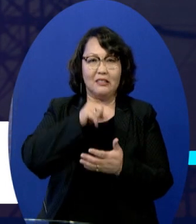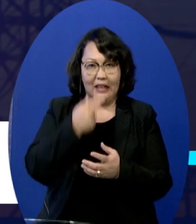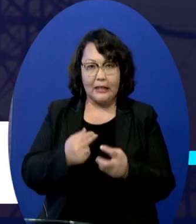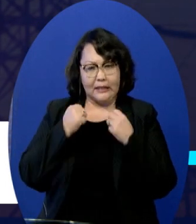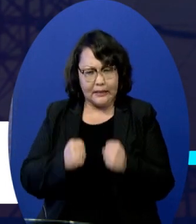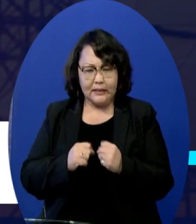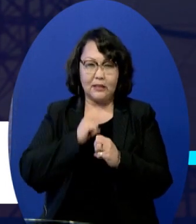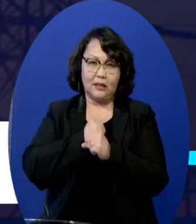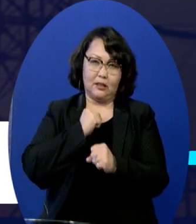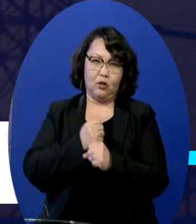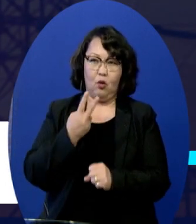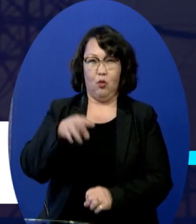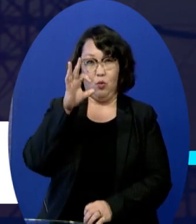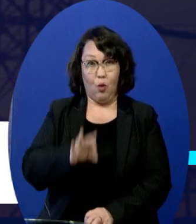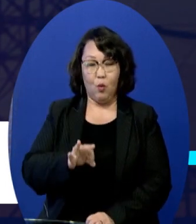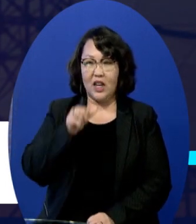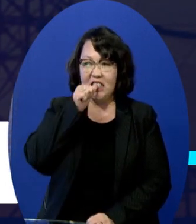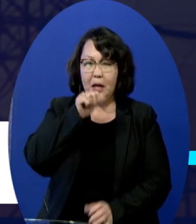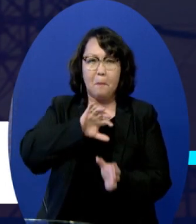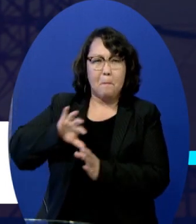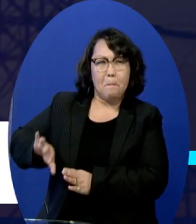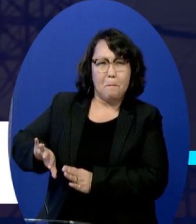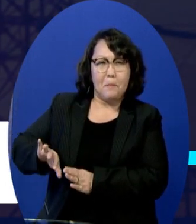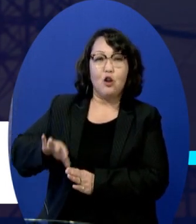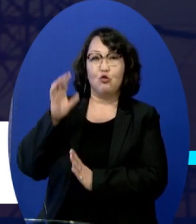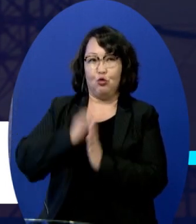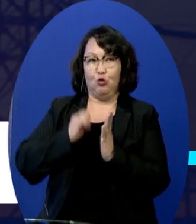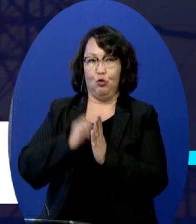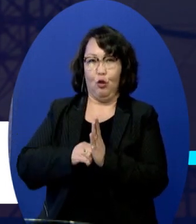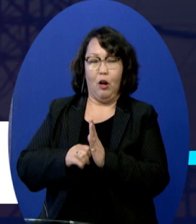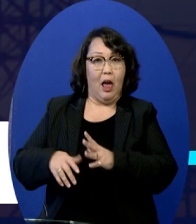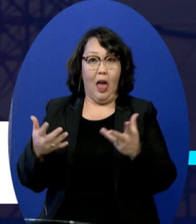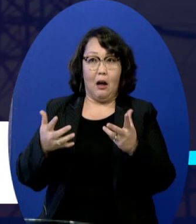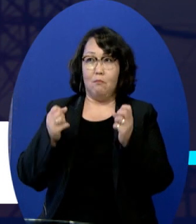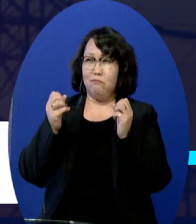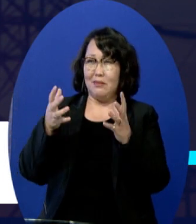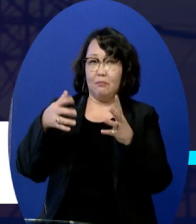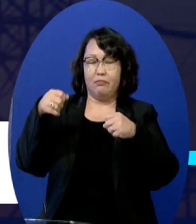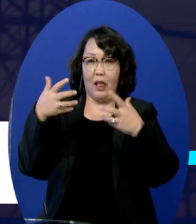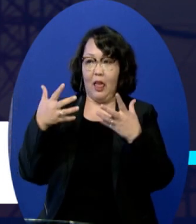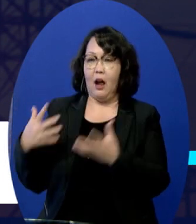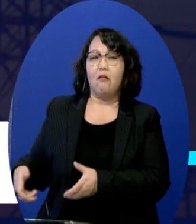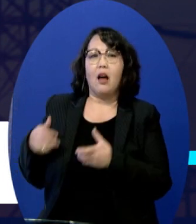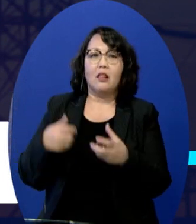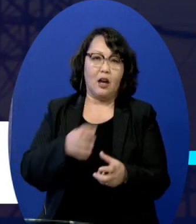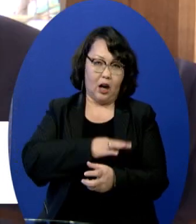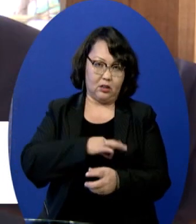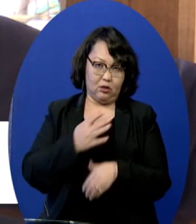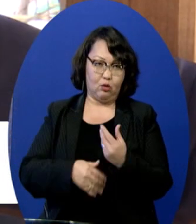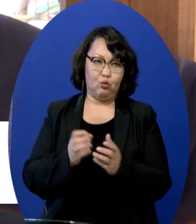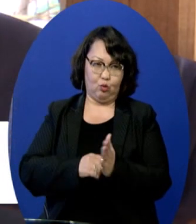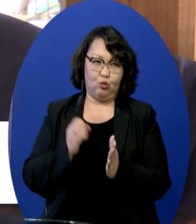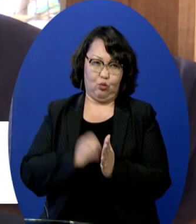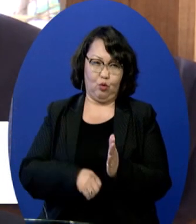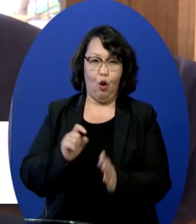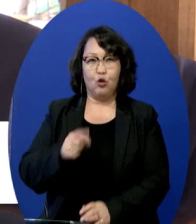усврын 20% заавал нөөцөнд байлгах ёстой. Үнийгээ зайлшгүй галалдсан тохиолдолд авч ашиглах учиртай юм аа.